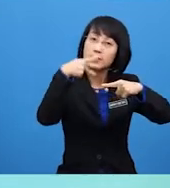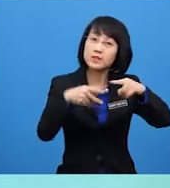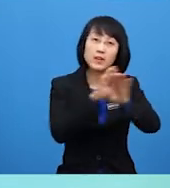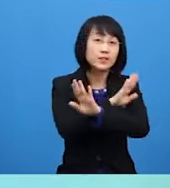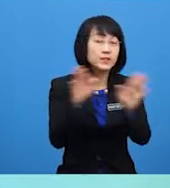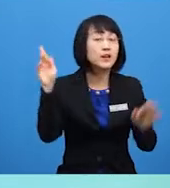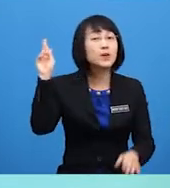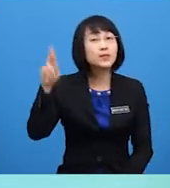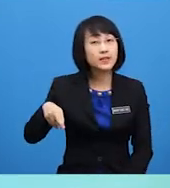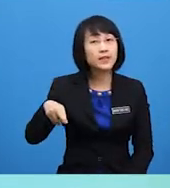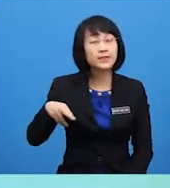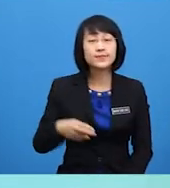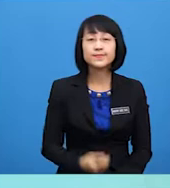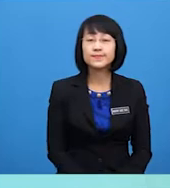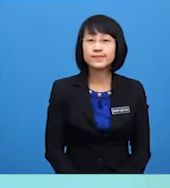pecahan tidak wajar.